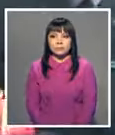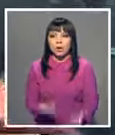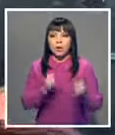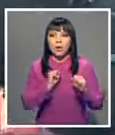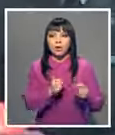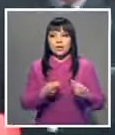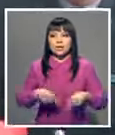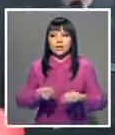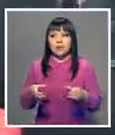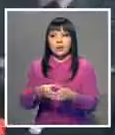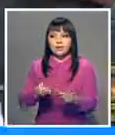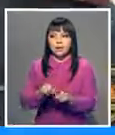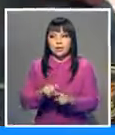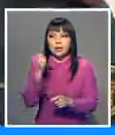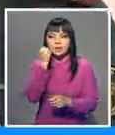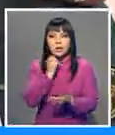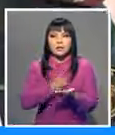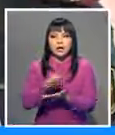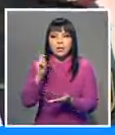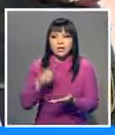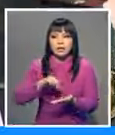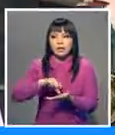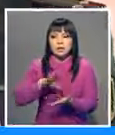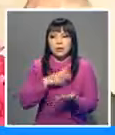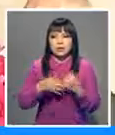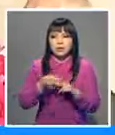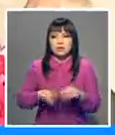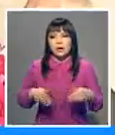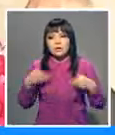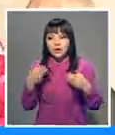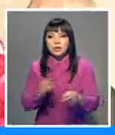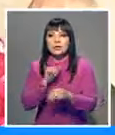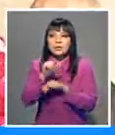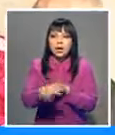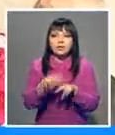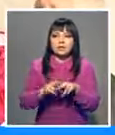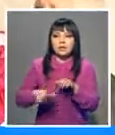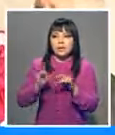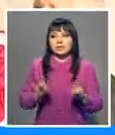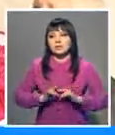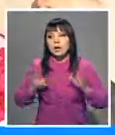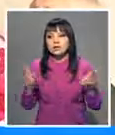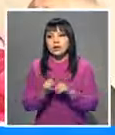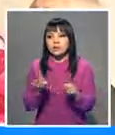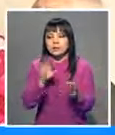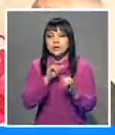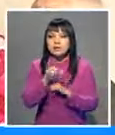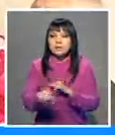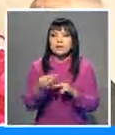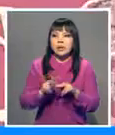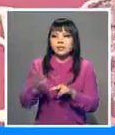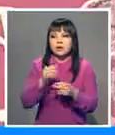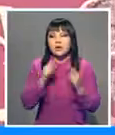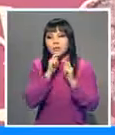Қорғаныс департаменті мамандары ардагерлерді ешқашан назардан тыс қалдырған емес. Әркез олардың жағдайын біліп, атаулы мерекелерде келіп, тарту таралық